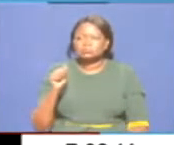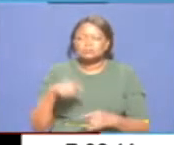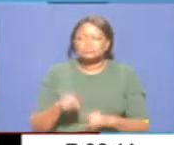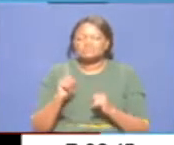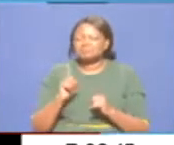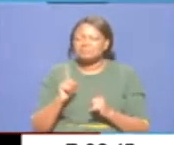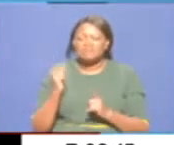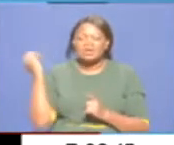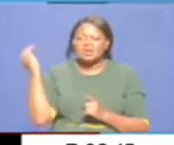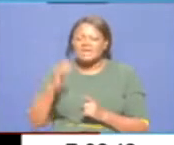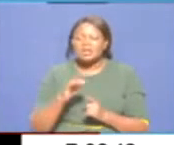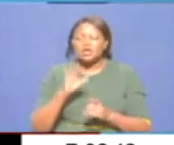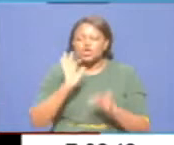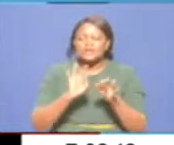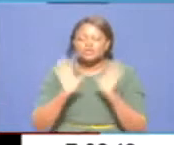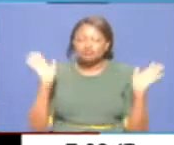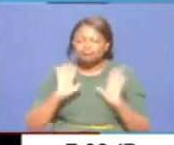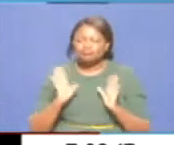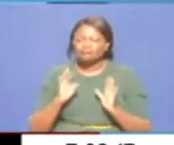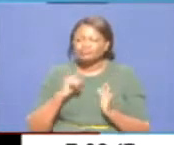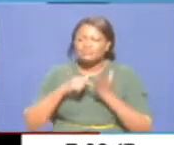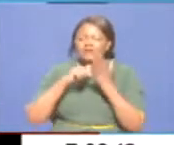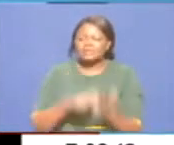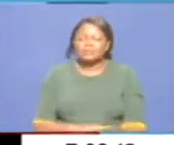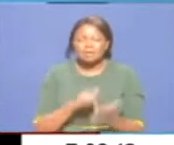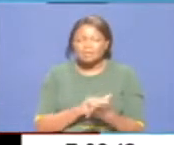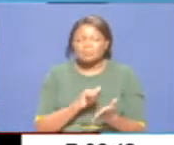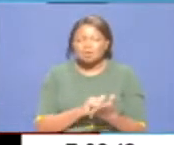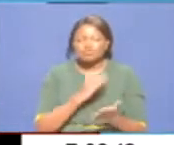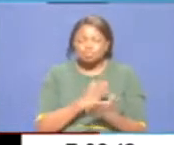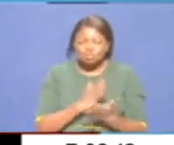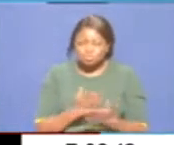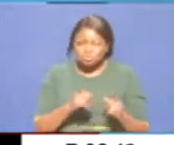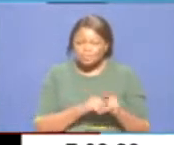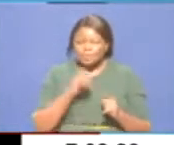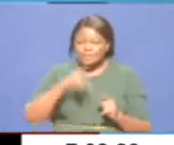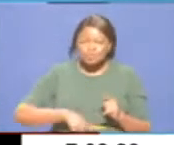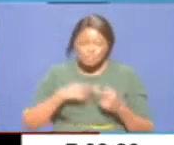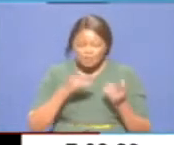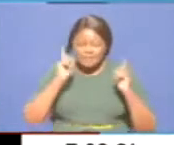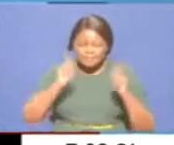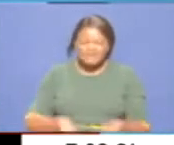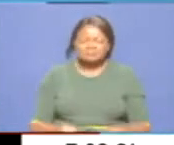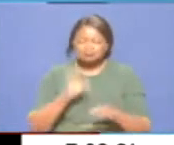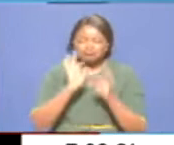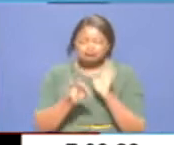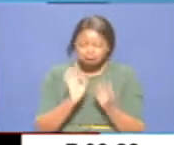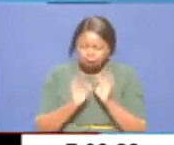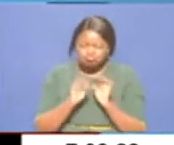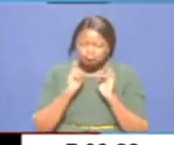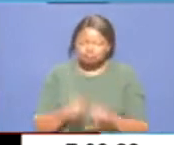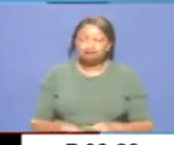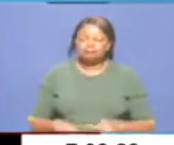kwa mwaniaji yeyote. Ruto amesisitiza kuwa hata wabunge wa sasa sharti wapitie mchujo. Ruto aliyasema hayo alipokutana